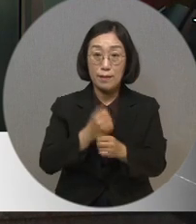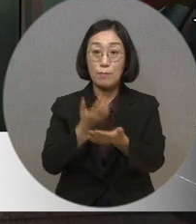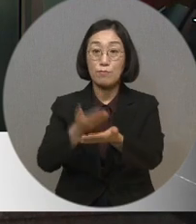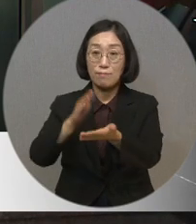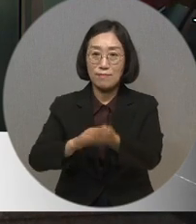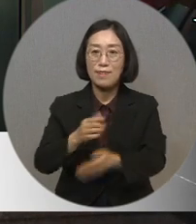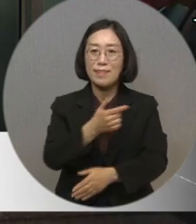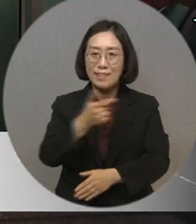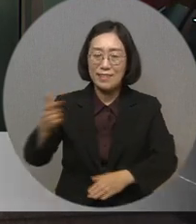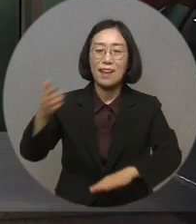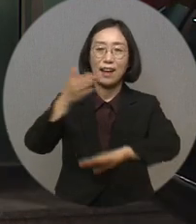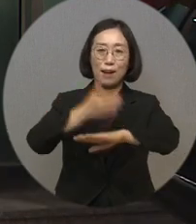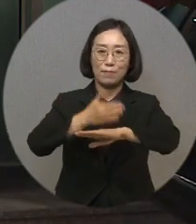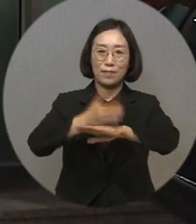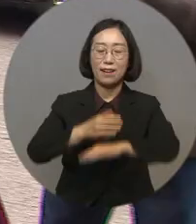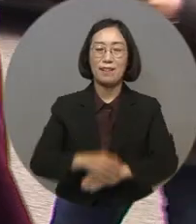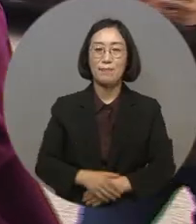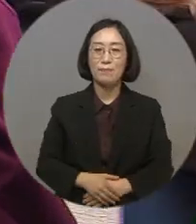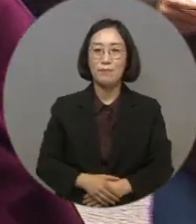굉장히 감사함을 느낍니다.